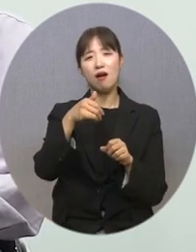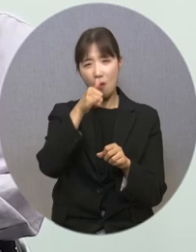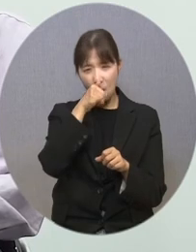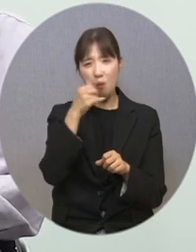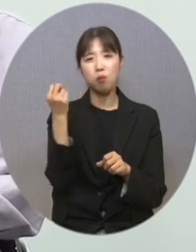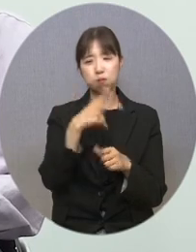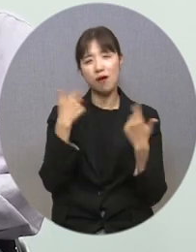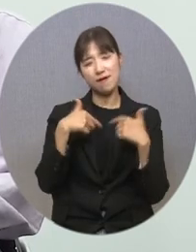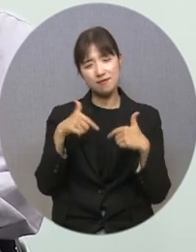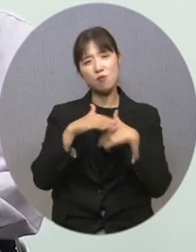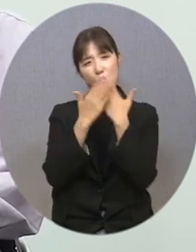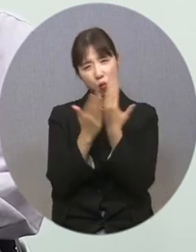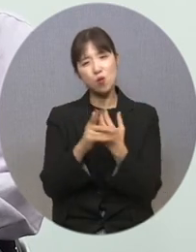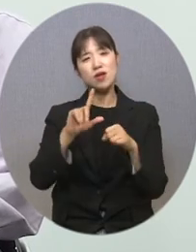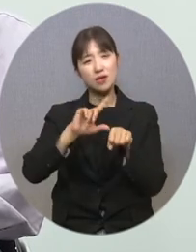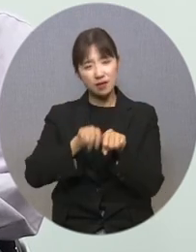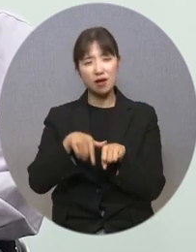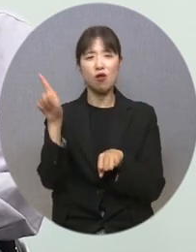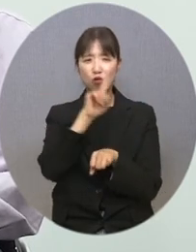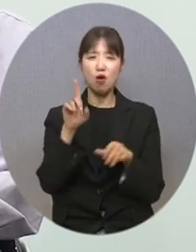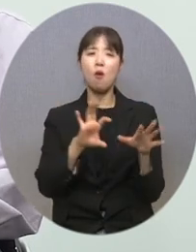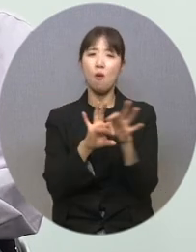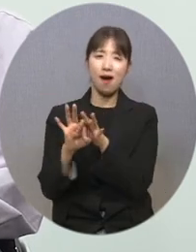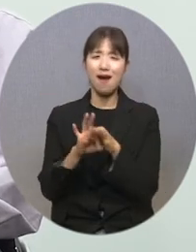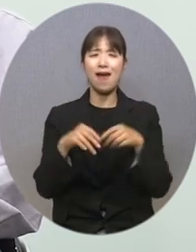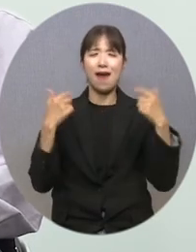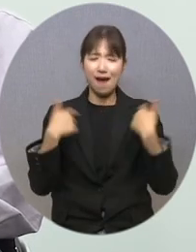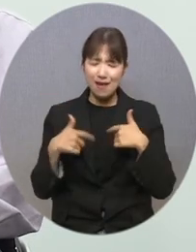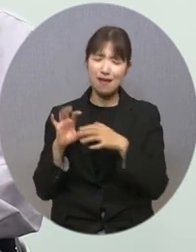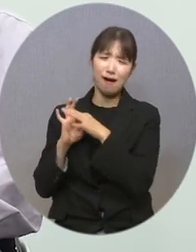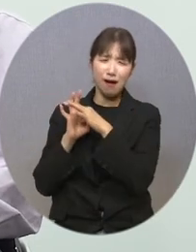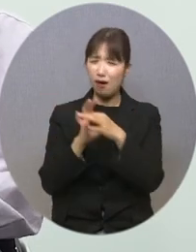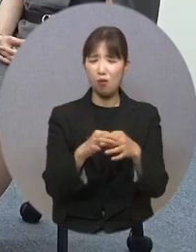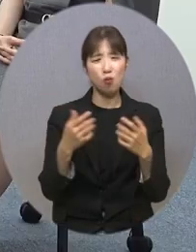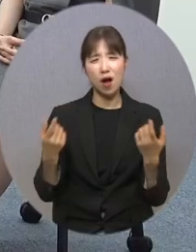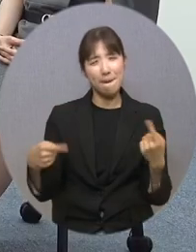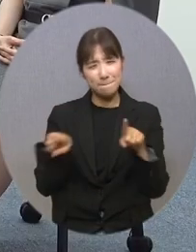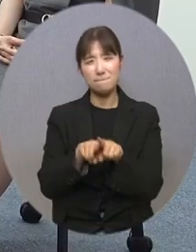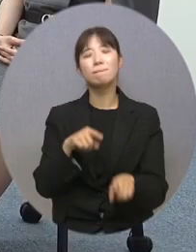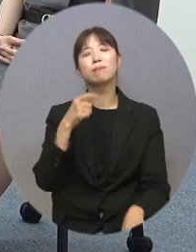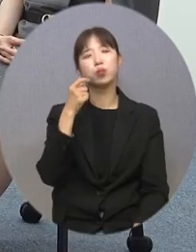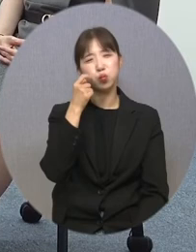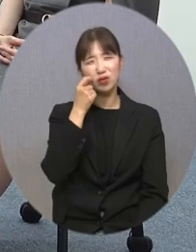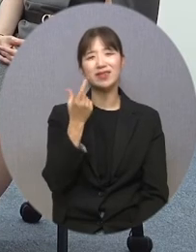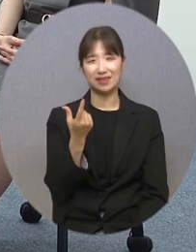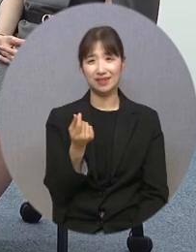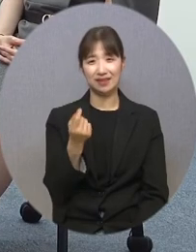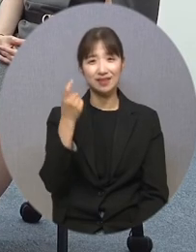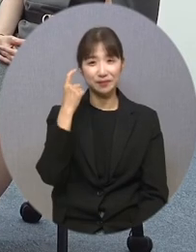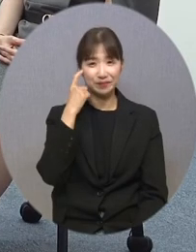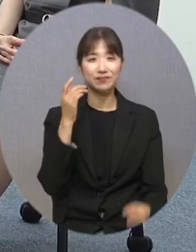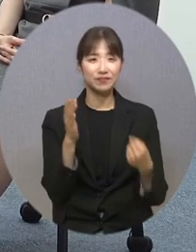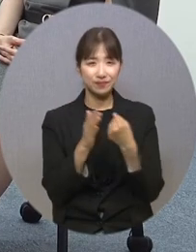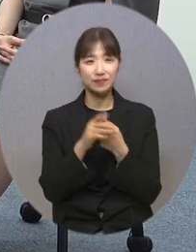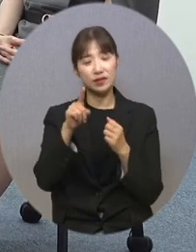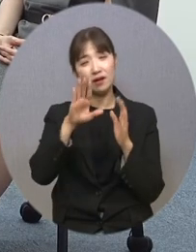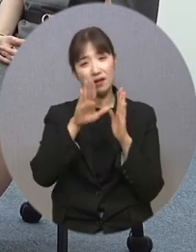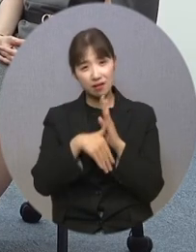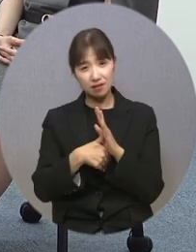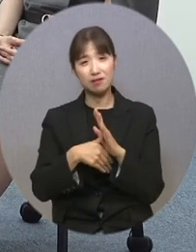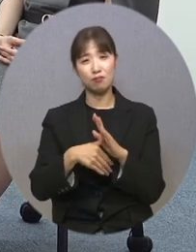항상 모든 시간에 어떤 관계가 같이 계속 이준 없다 라는 생각이 들더라구요 그렇게 됐을 때는